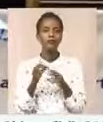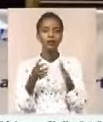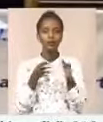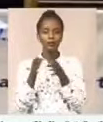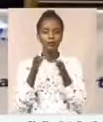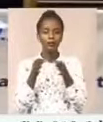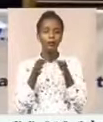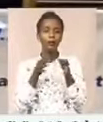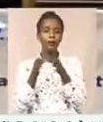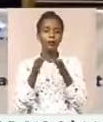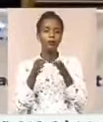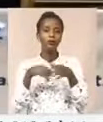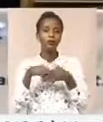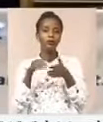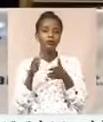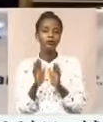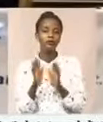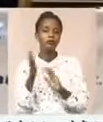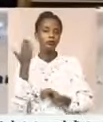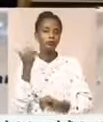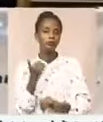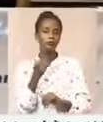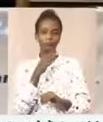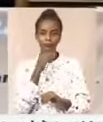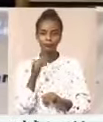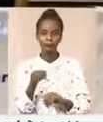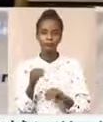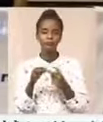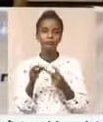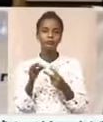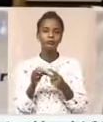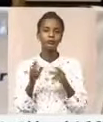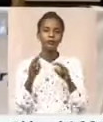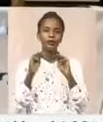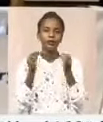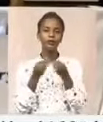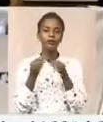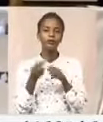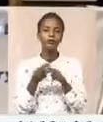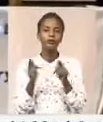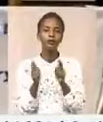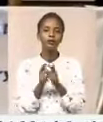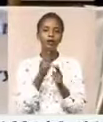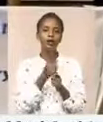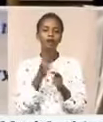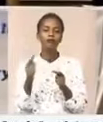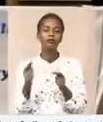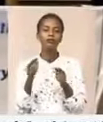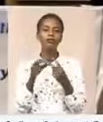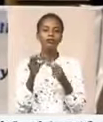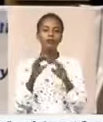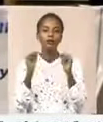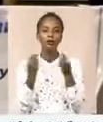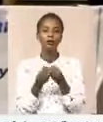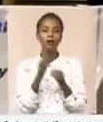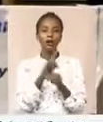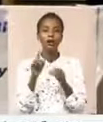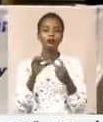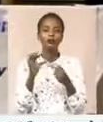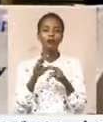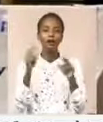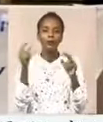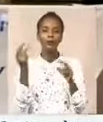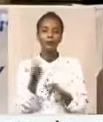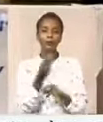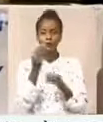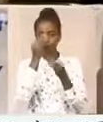ገለጻና ማብራሪያ ወጥነት የሌለው እንደነበር፣ የድምፅ መስጫ ወረቀት እጥረት ባጋጠመባቸው አንዳንድ የምርጫ ጣቢያዎች ያለ ምርጫ ቦርድ